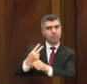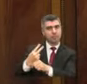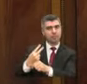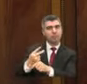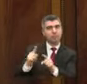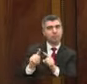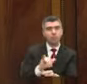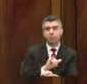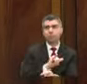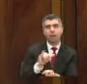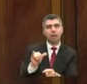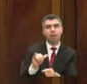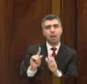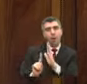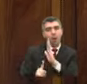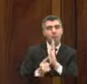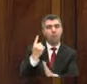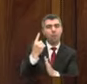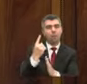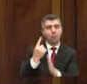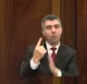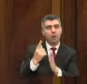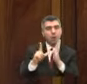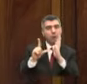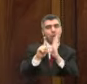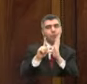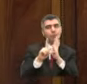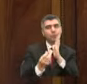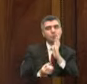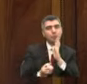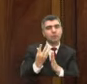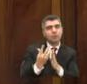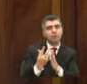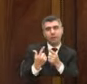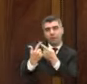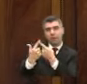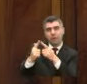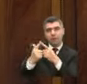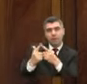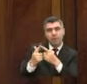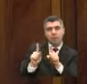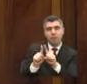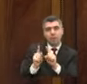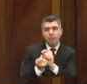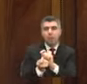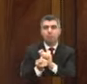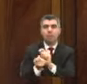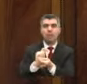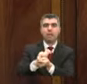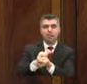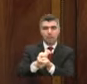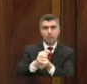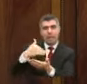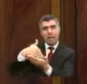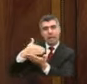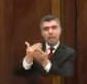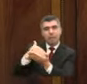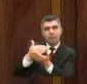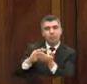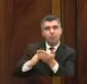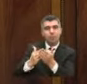المراسيم المتعلقة بإحداث وتطوير المؤسسات الجامعية ومراجعة الخارطة الجامعية تحقيقاً لسياسة